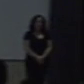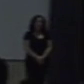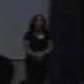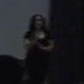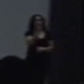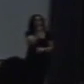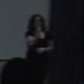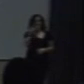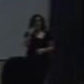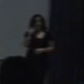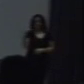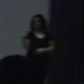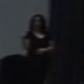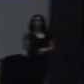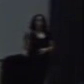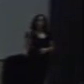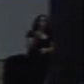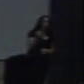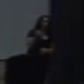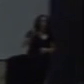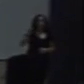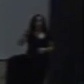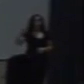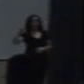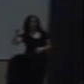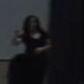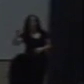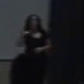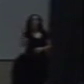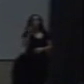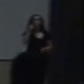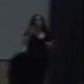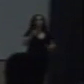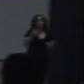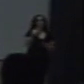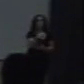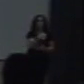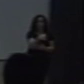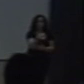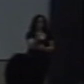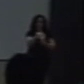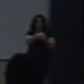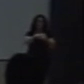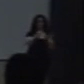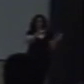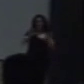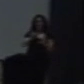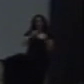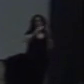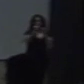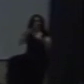Bona tarda, som en Joan Dianrol, venim del Consell de la Joventut de Barcelona, que som una plataforma que agrupa 70 associacions juvenils de la